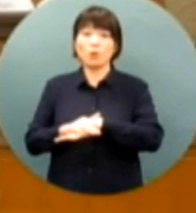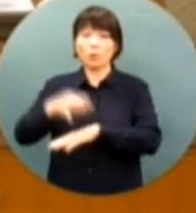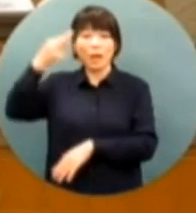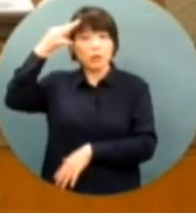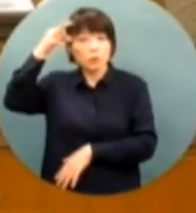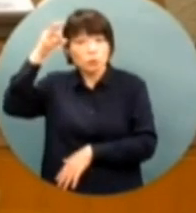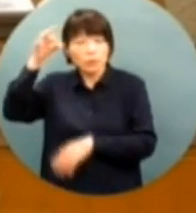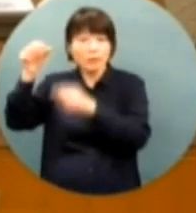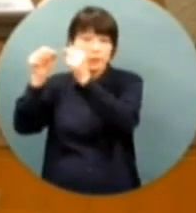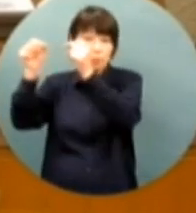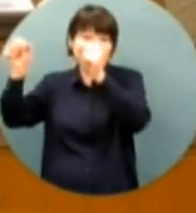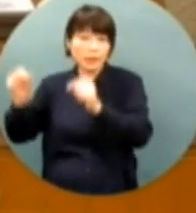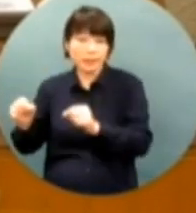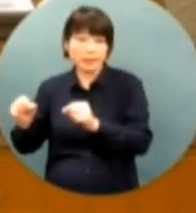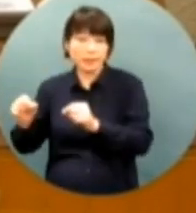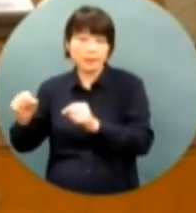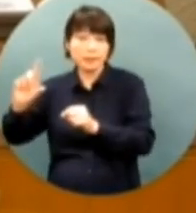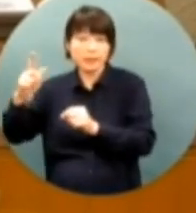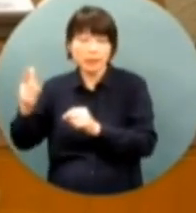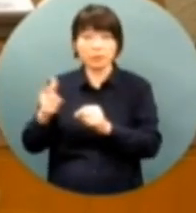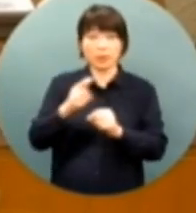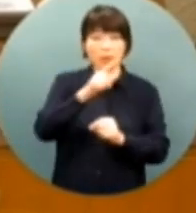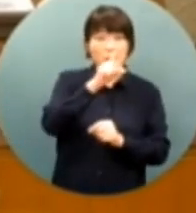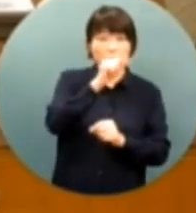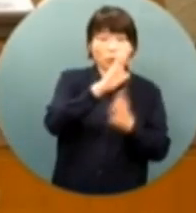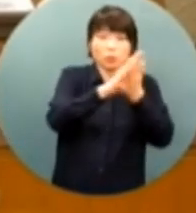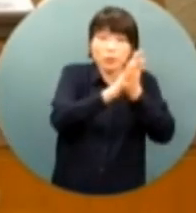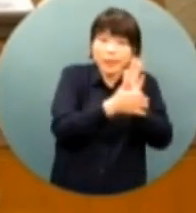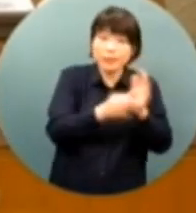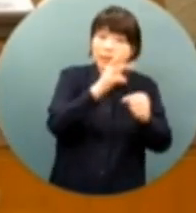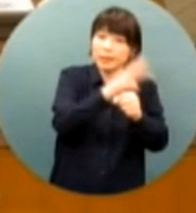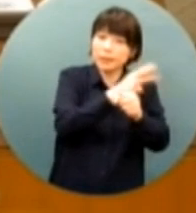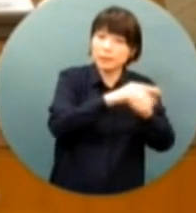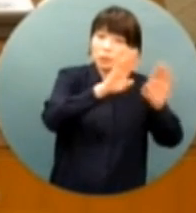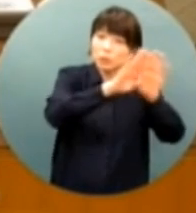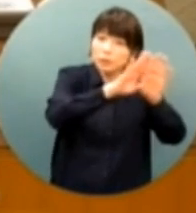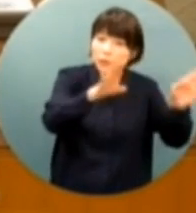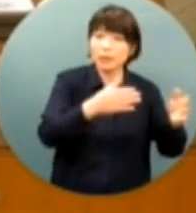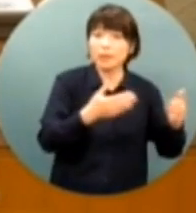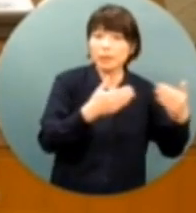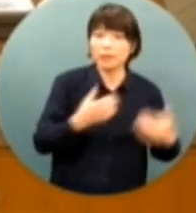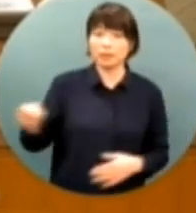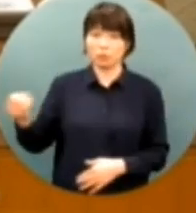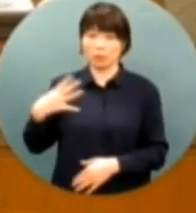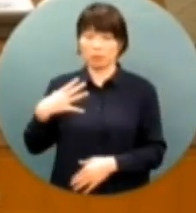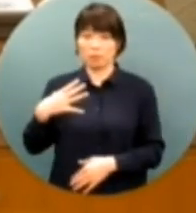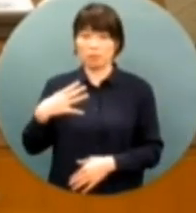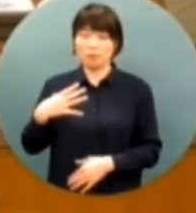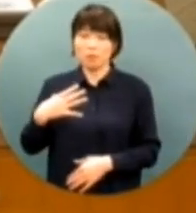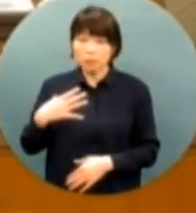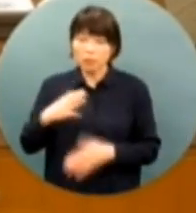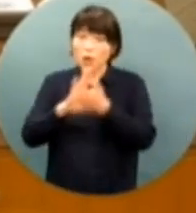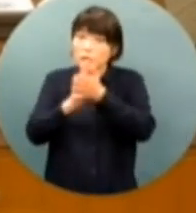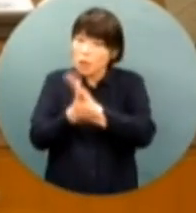倉吉の問題ではなくて、県の方で研修を実施しなさい、指導しなさいという話だったから、県の方の事務、仕事